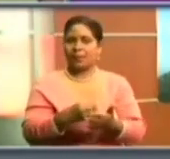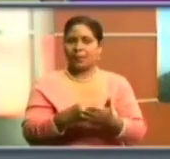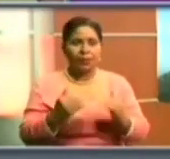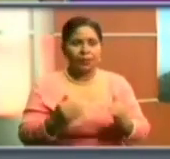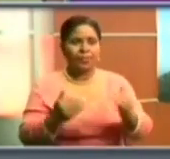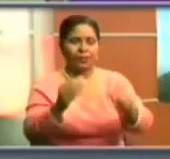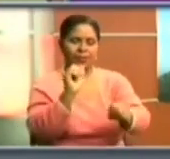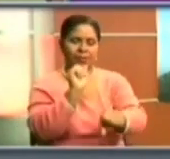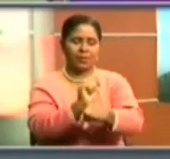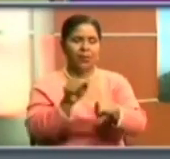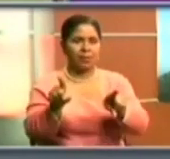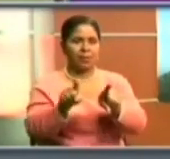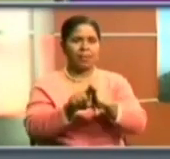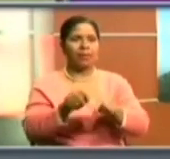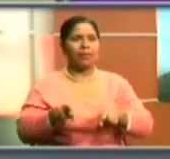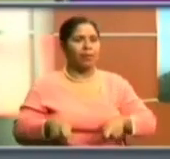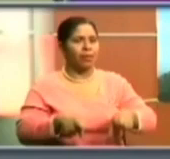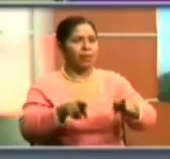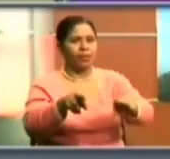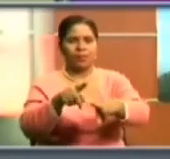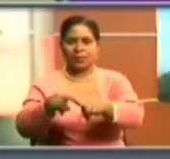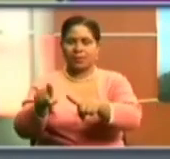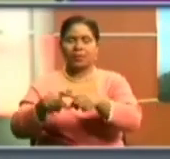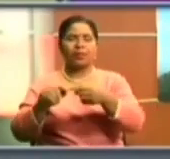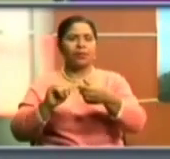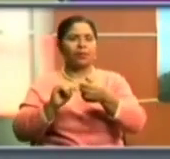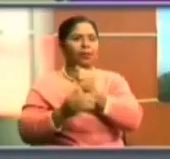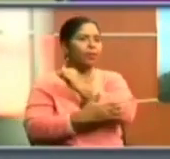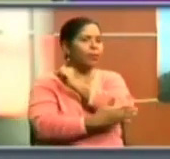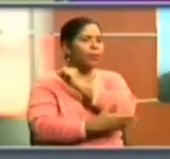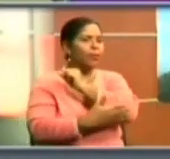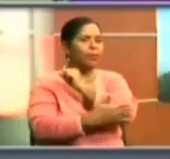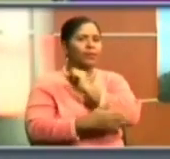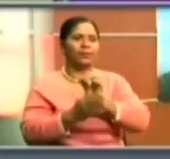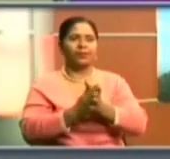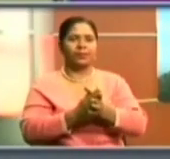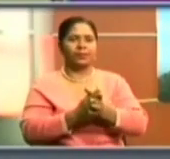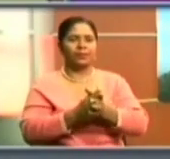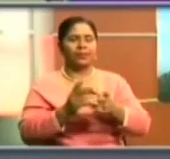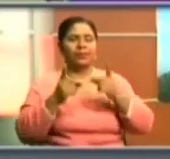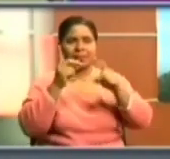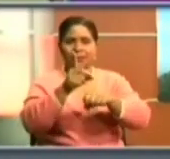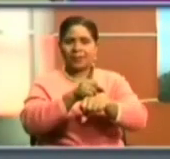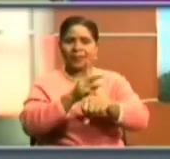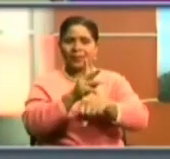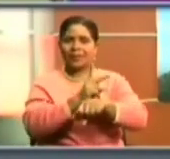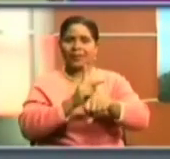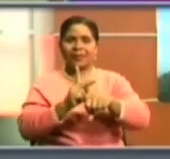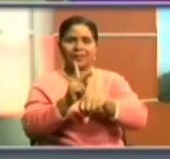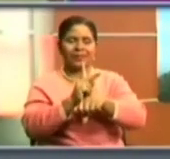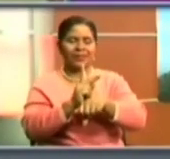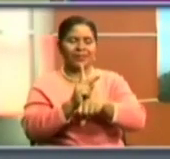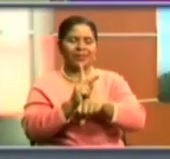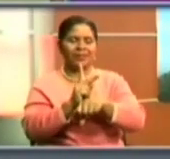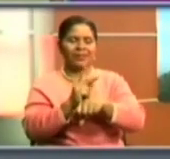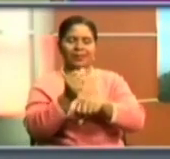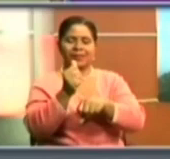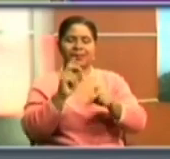de travailler, même si nous avons fait route, quand vous avez fait route. Même si nous avons déclaré la caravane sur 10 départements pays,